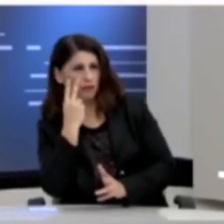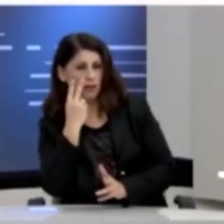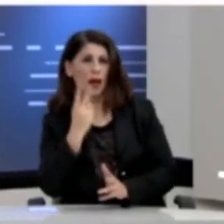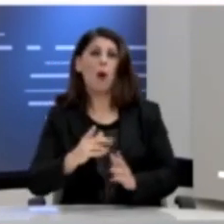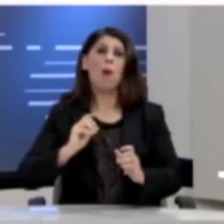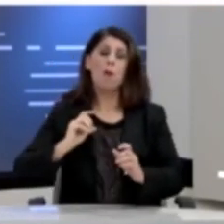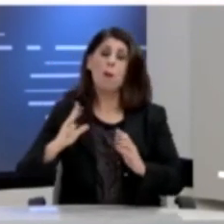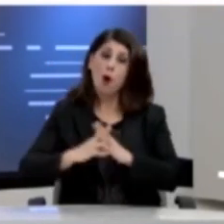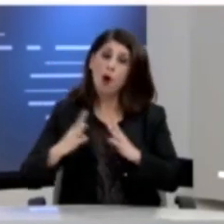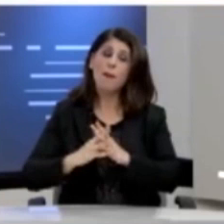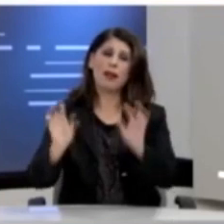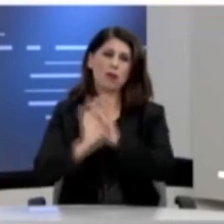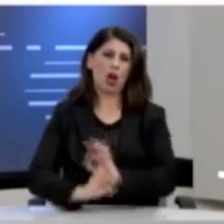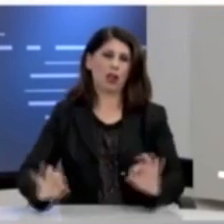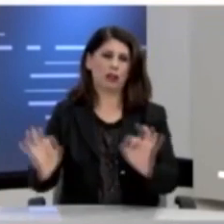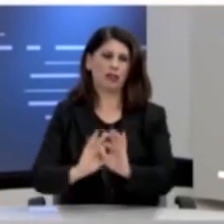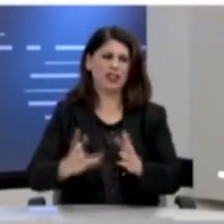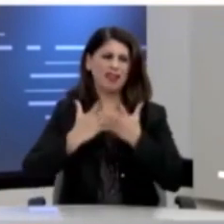πολεμική προετοιμασία με τα